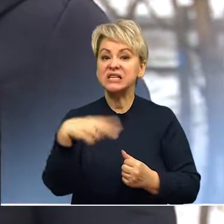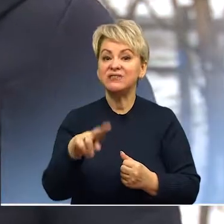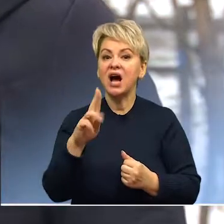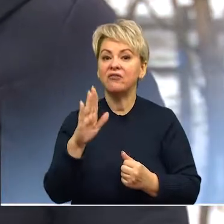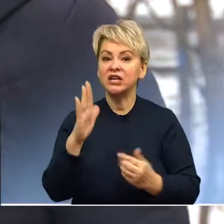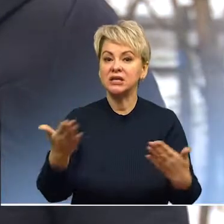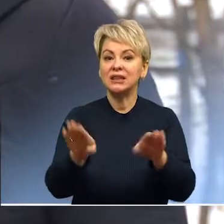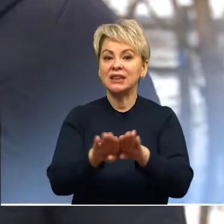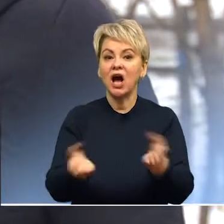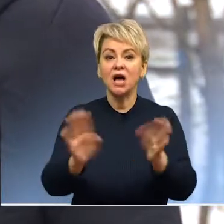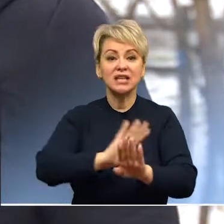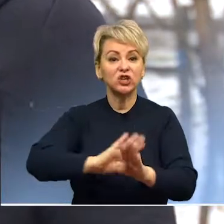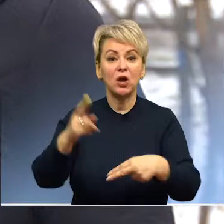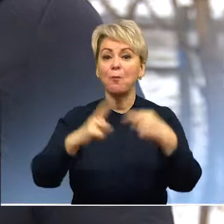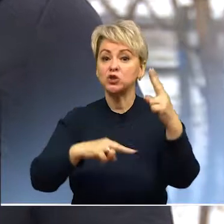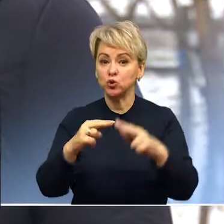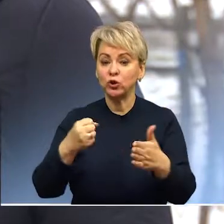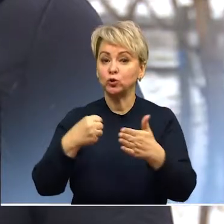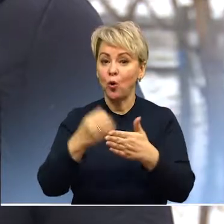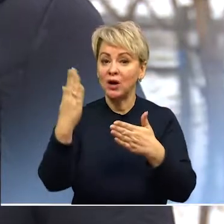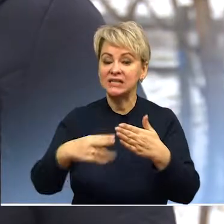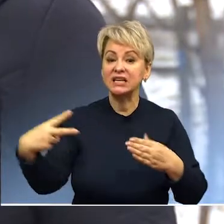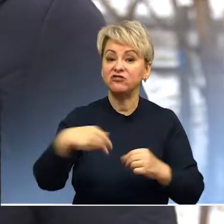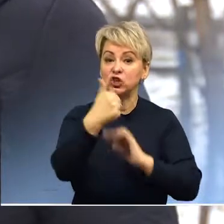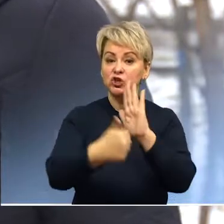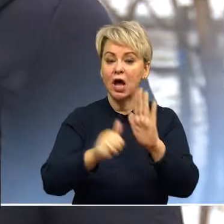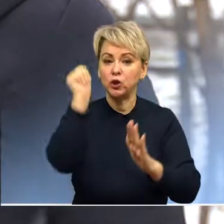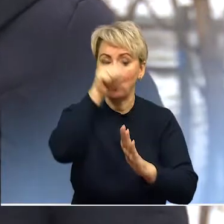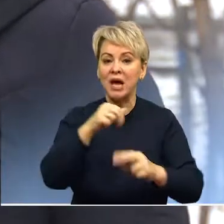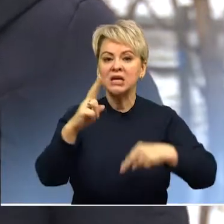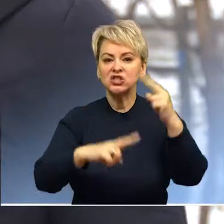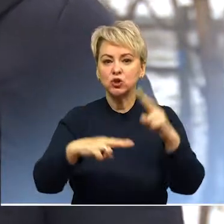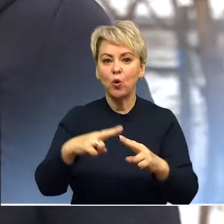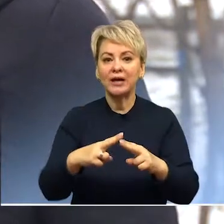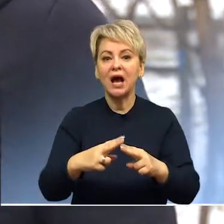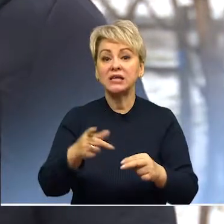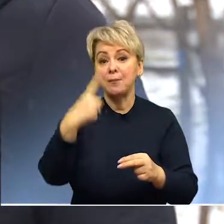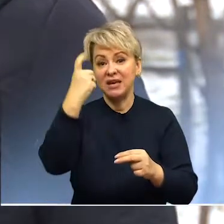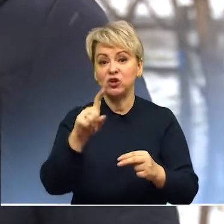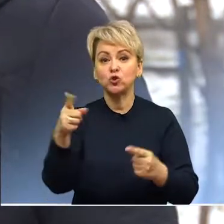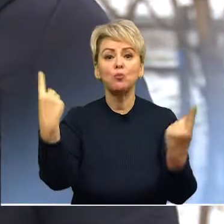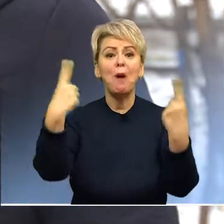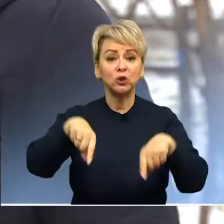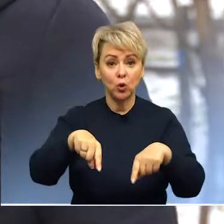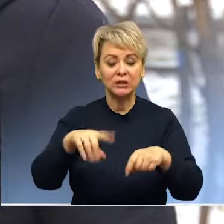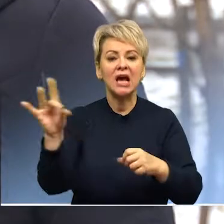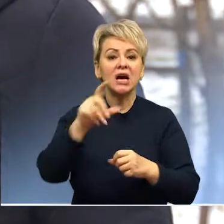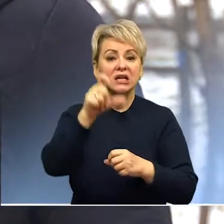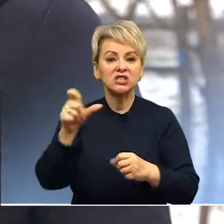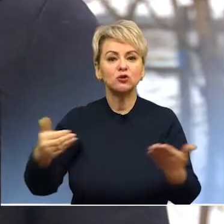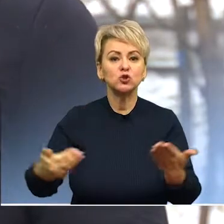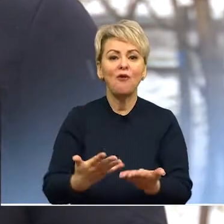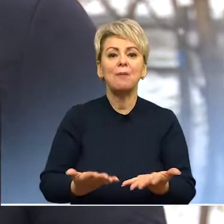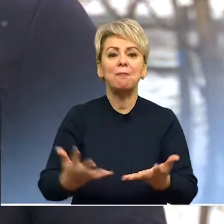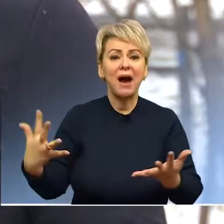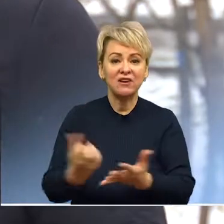«220 квартир так и остались недостроенными после того, как в 2016 году застройщик объявил себя банкротом. И вот у ростовчан снова